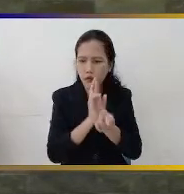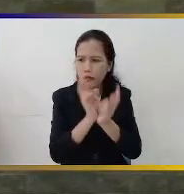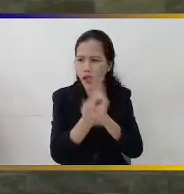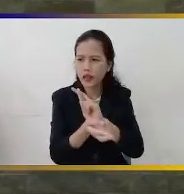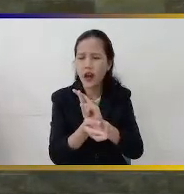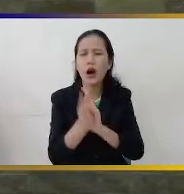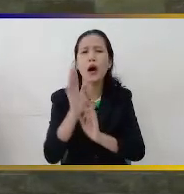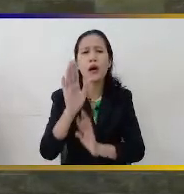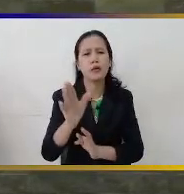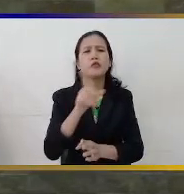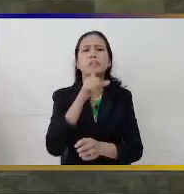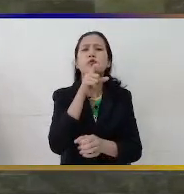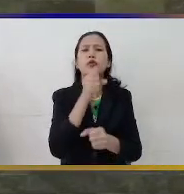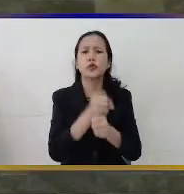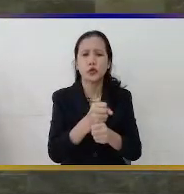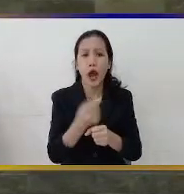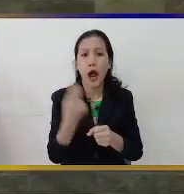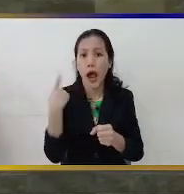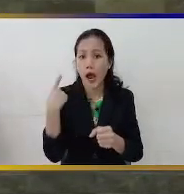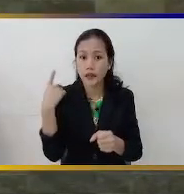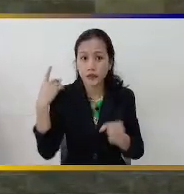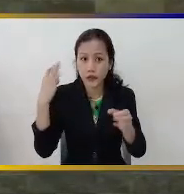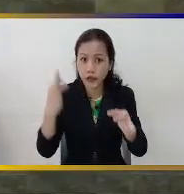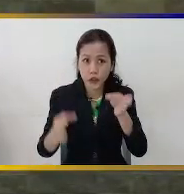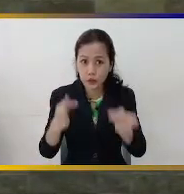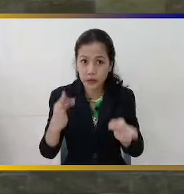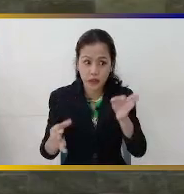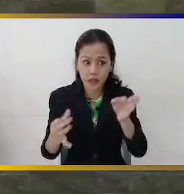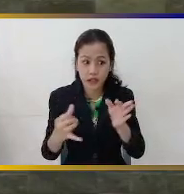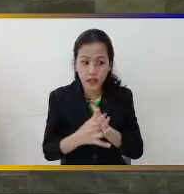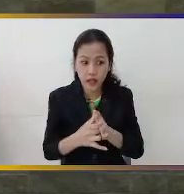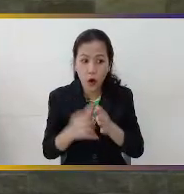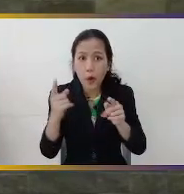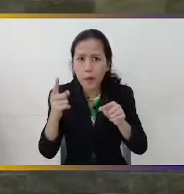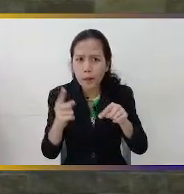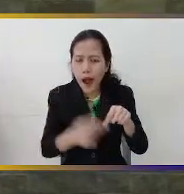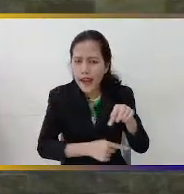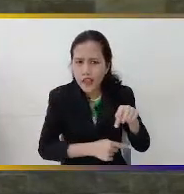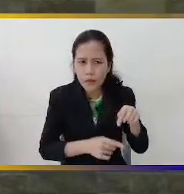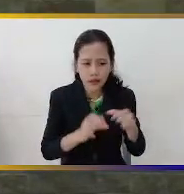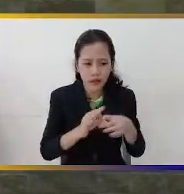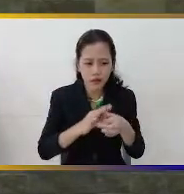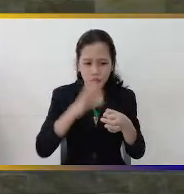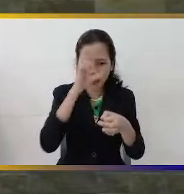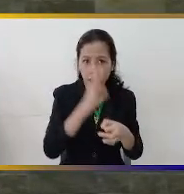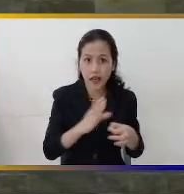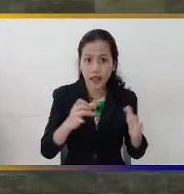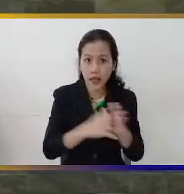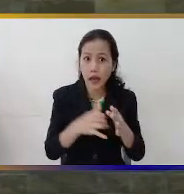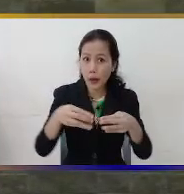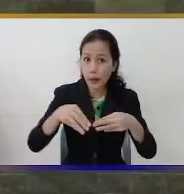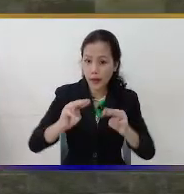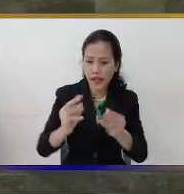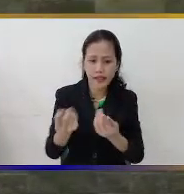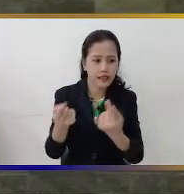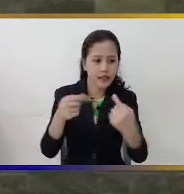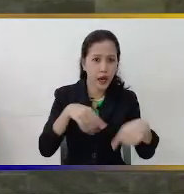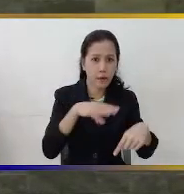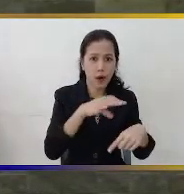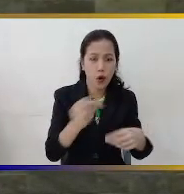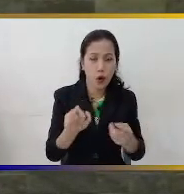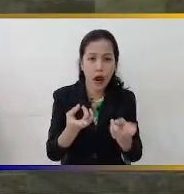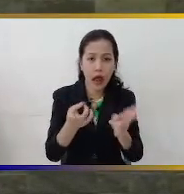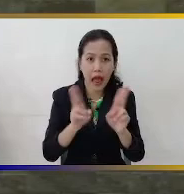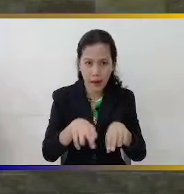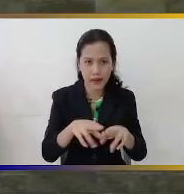merong pardon na nakaabang, merong kapatawaran na nakaabang for those who will repent. Okay, for those who will repent. And the setting